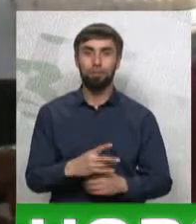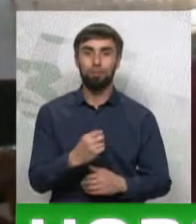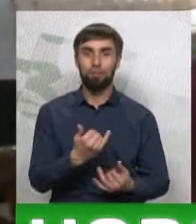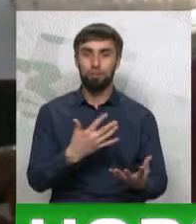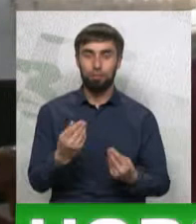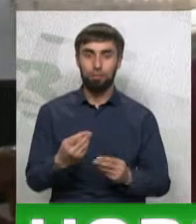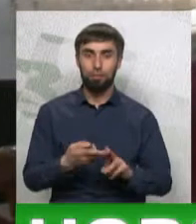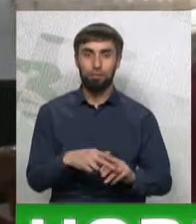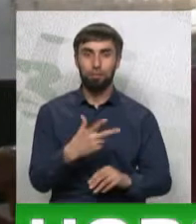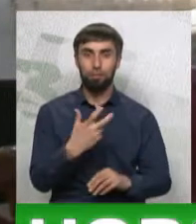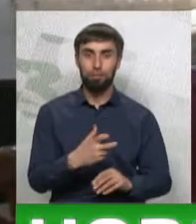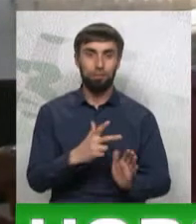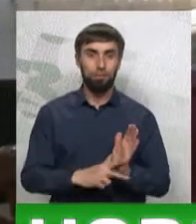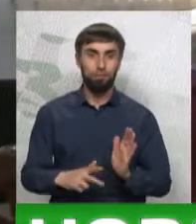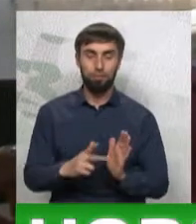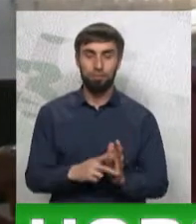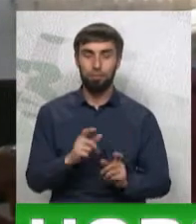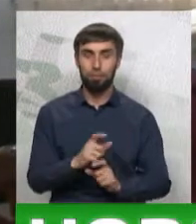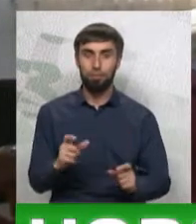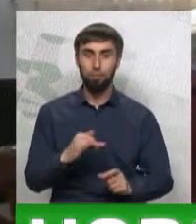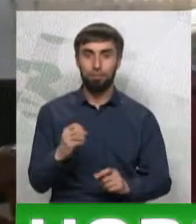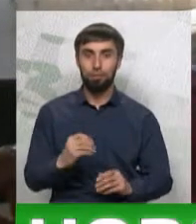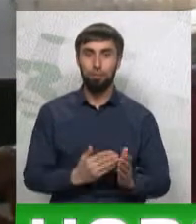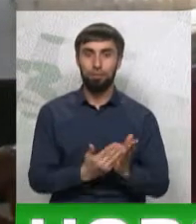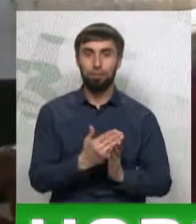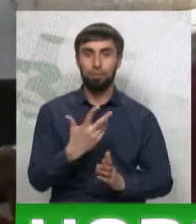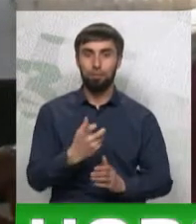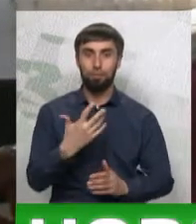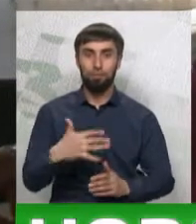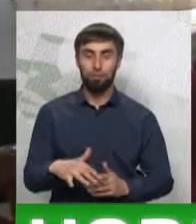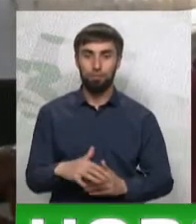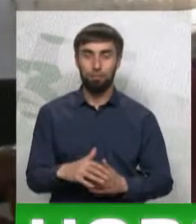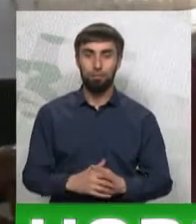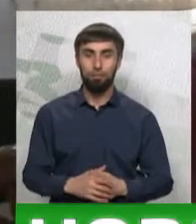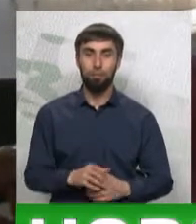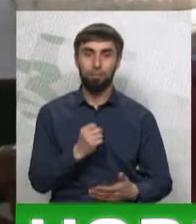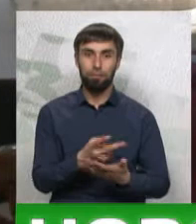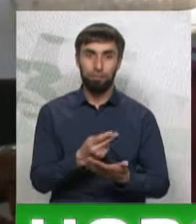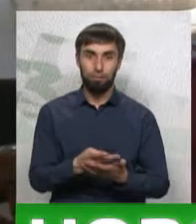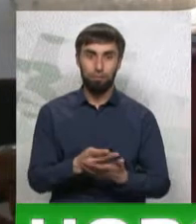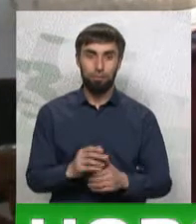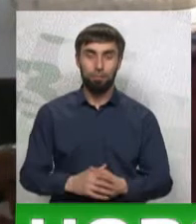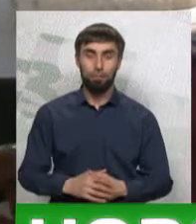день это 388 человек уже свыше 350 идет госпитализация